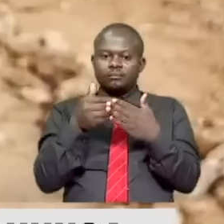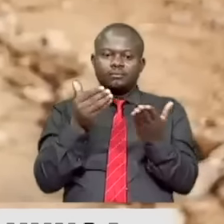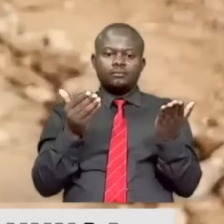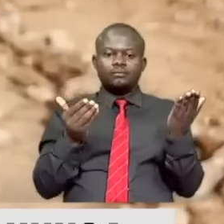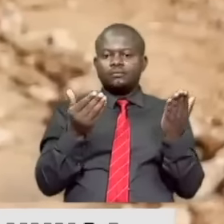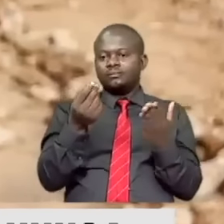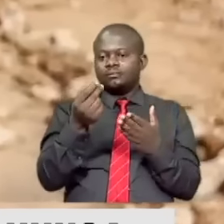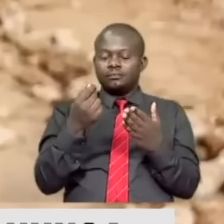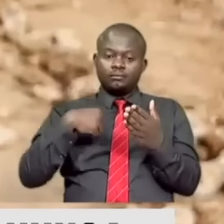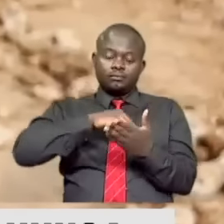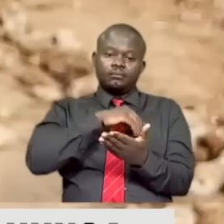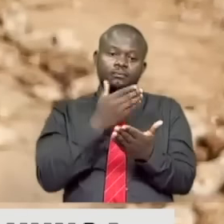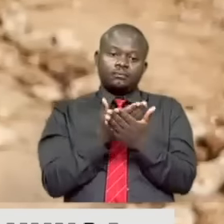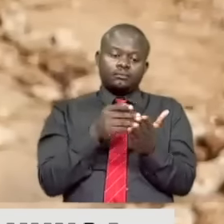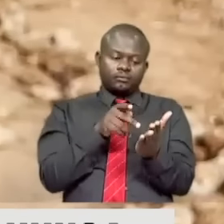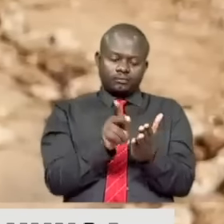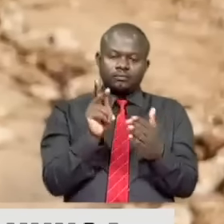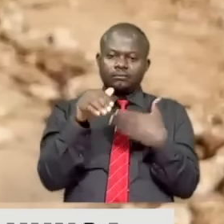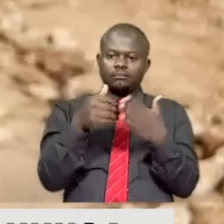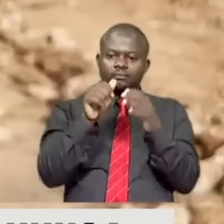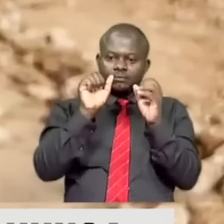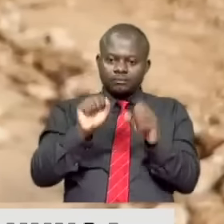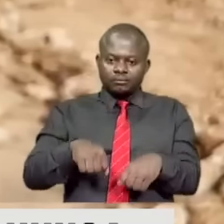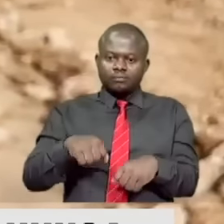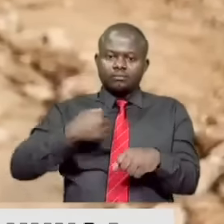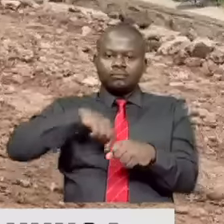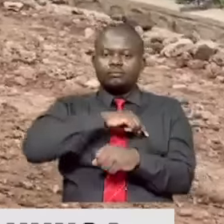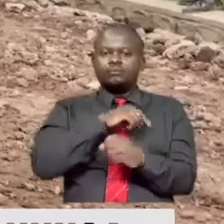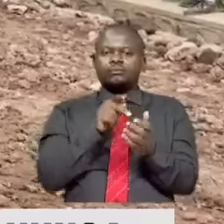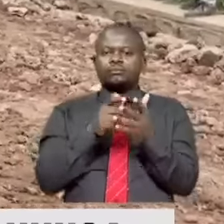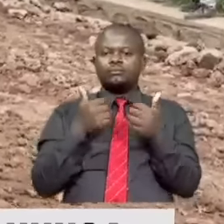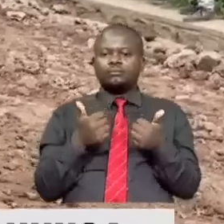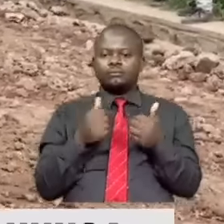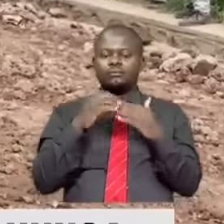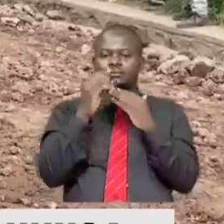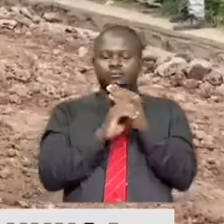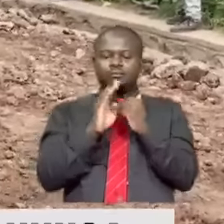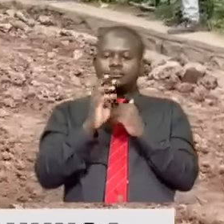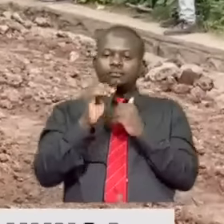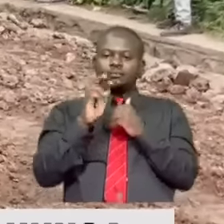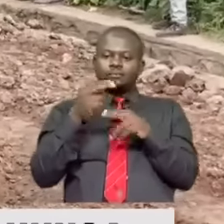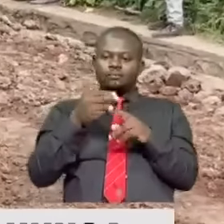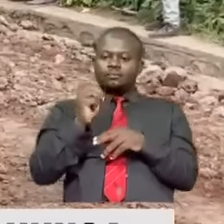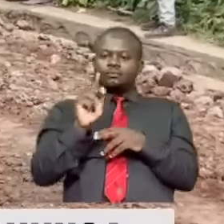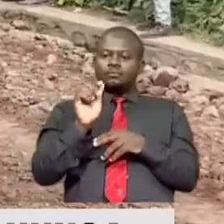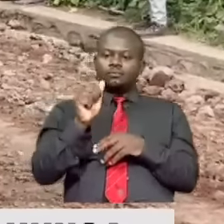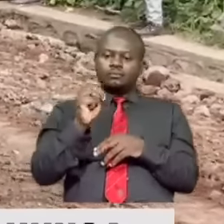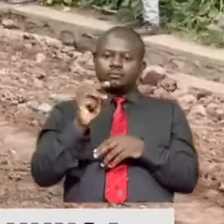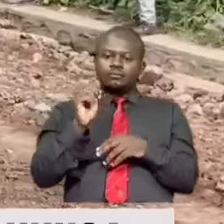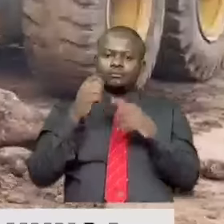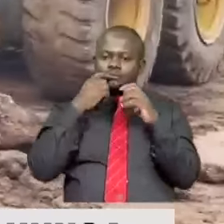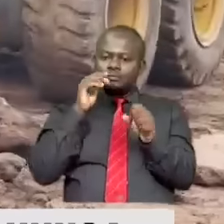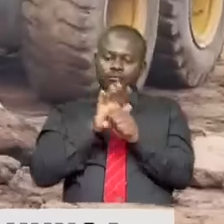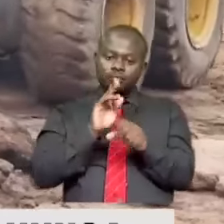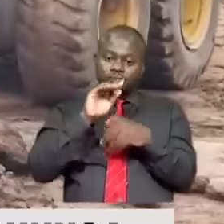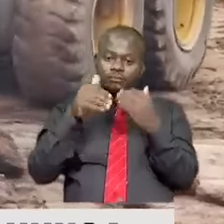n'amafaranga badusabye yo kwishyura mbasha kuyabona kandi bakatwishyura n'igihe umuyobozi w'akarere ka Burera Mukamana Soline yizeza abaturage